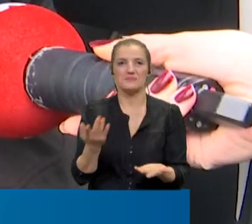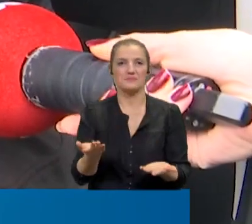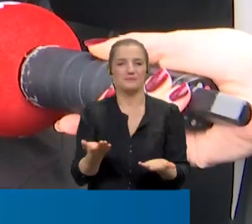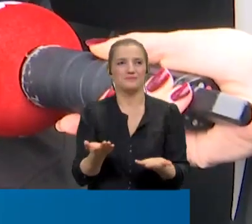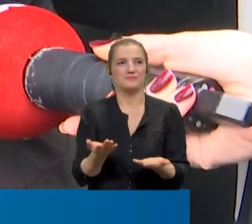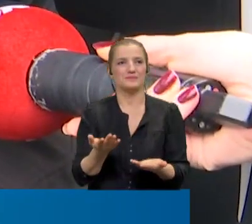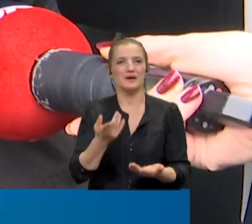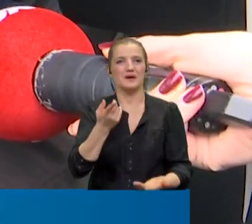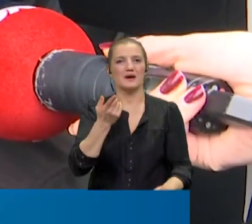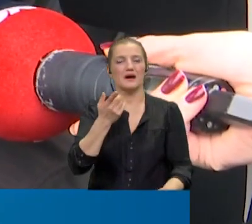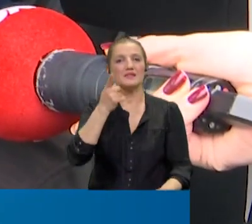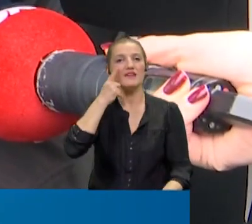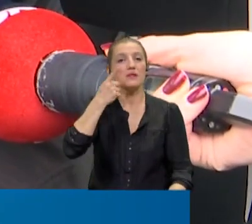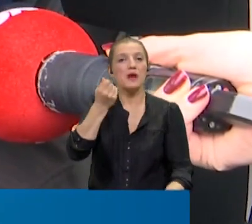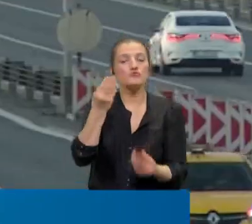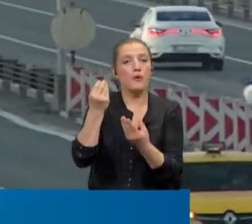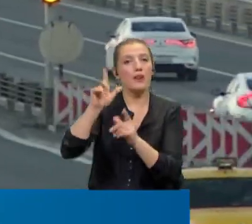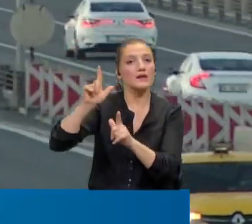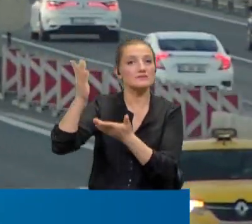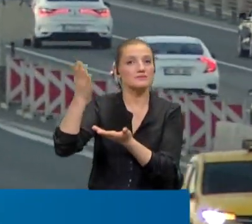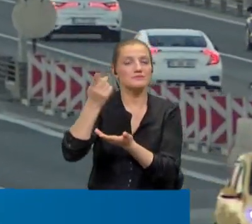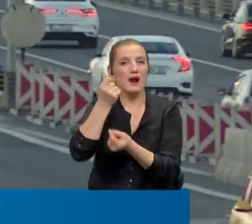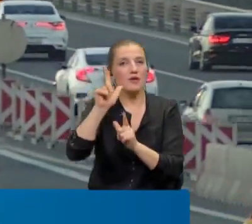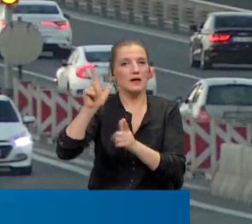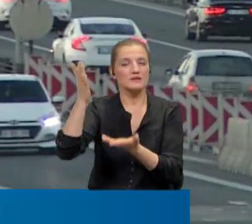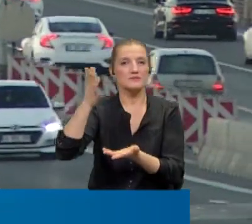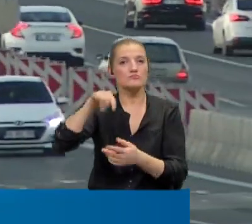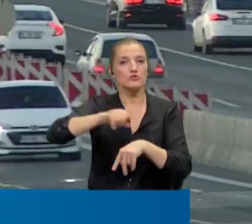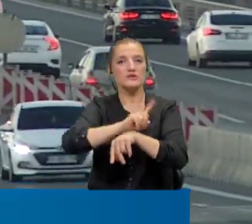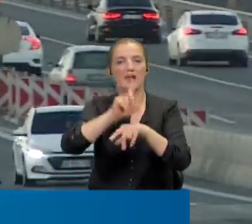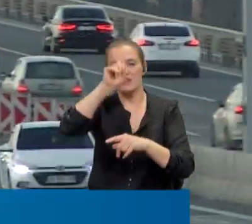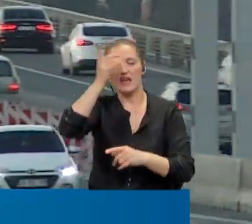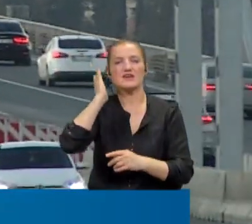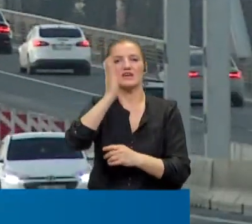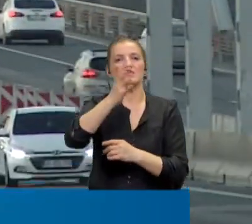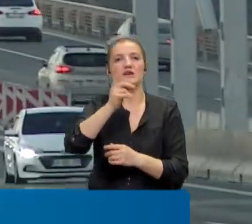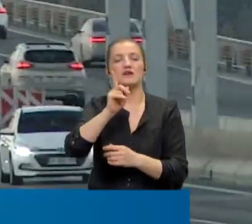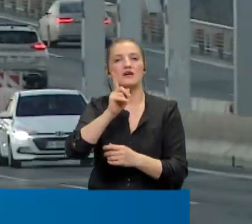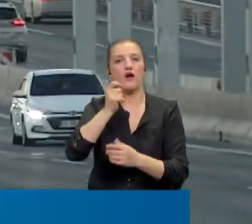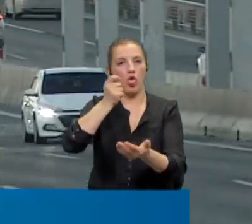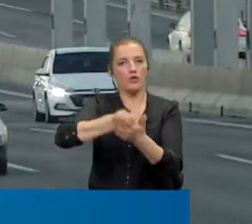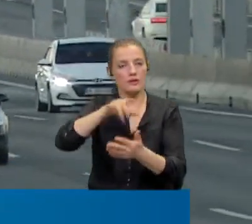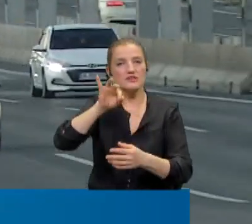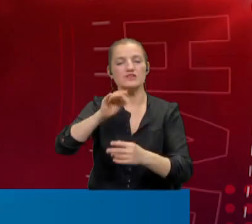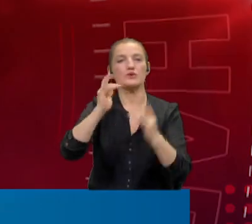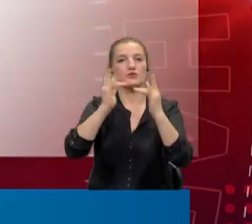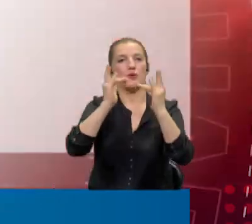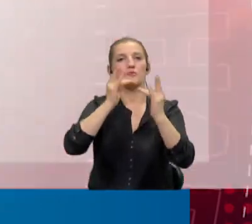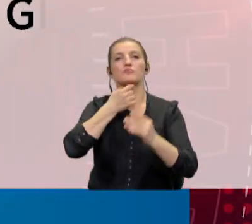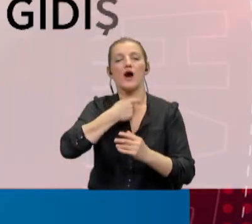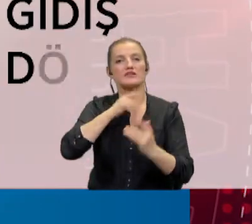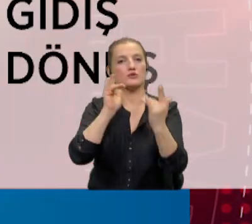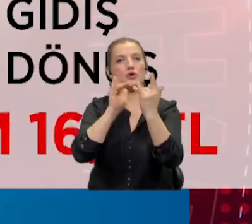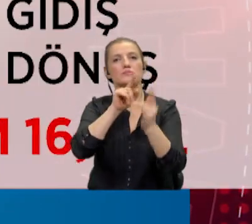bana çok lazım herhalde devletimize diyelim yani bu zamana kadar tek yönde ödenen ücret artık çift yönlü oldu boğaz köprülerinde